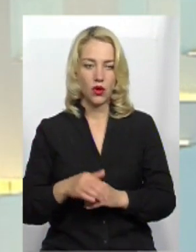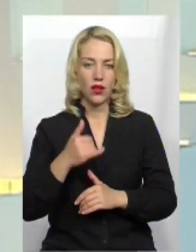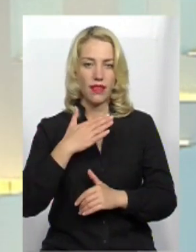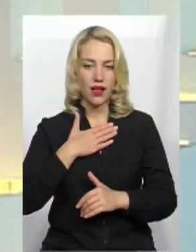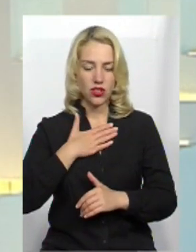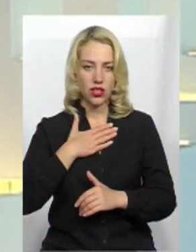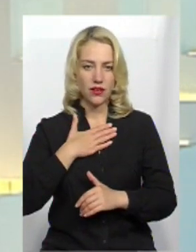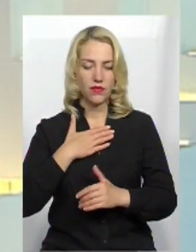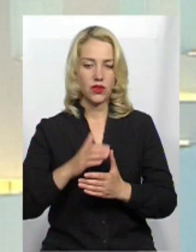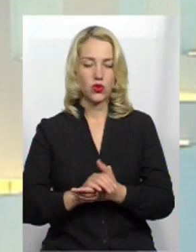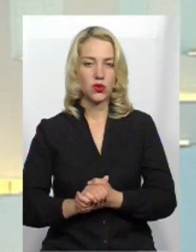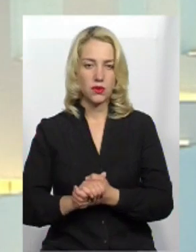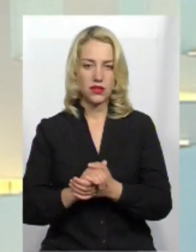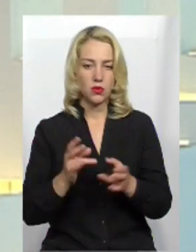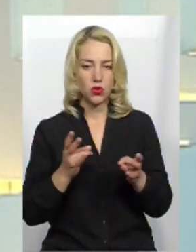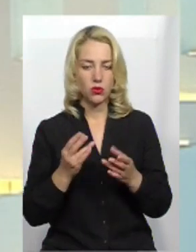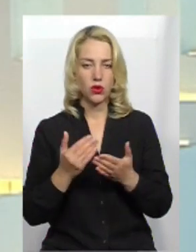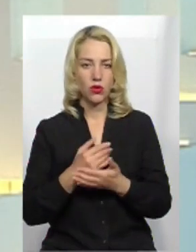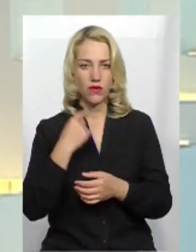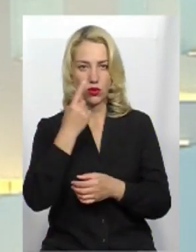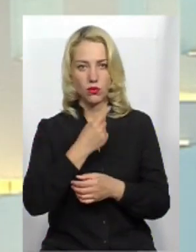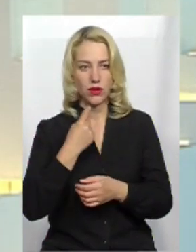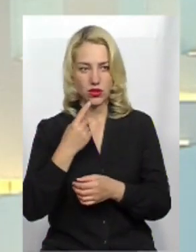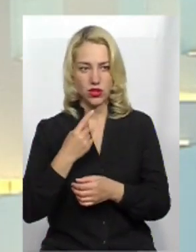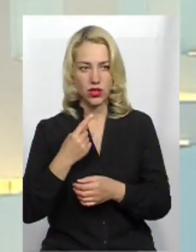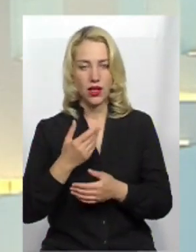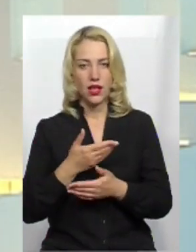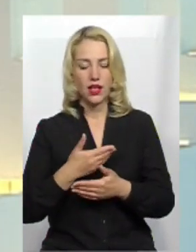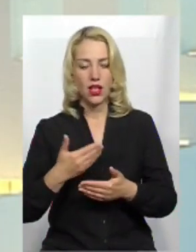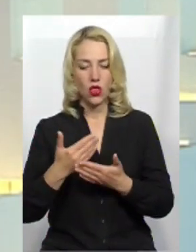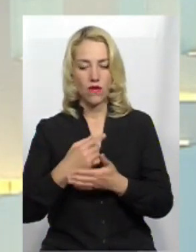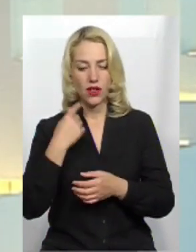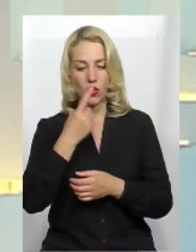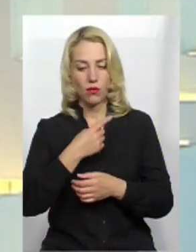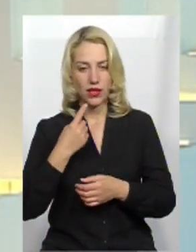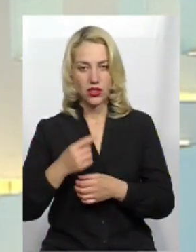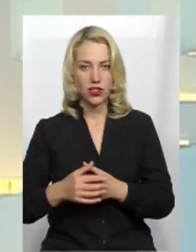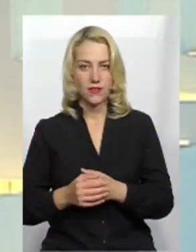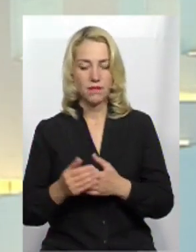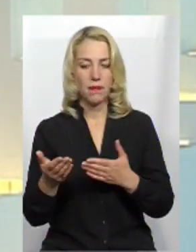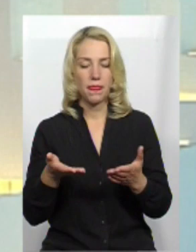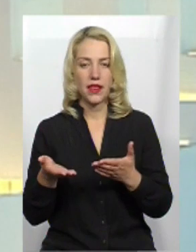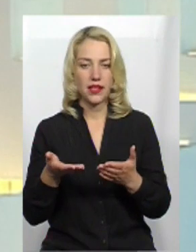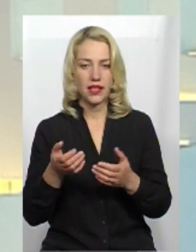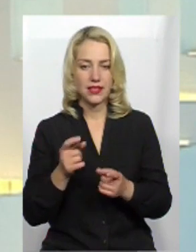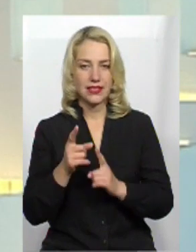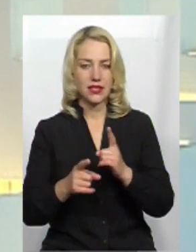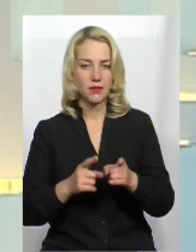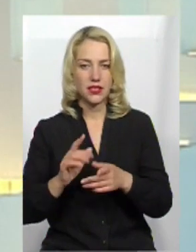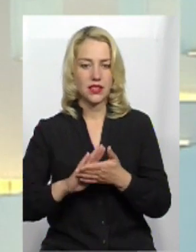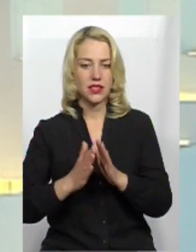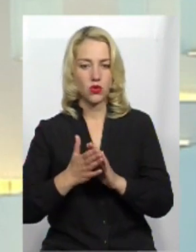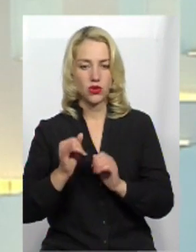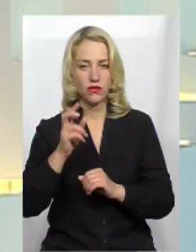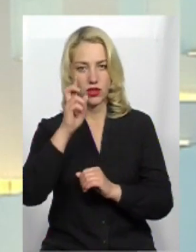Наше суспільство потребує нових облич. Нових облич, які змінять